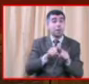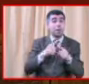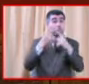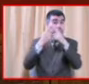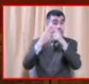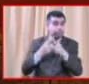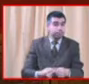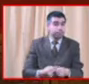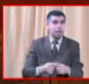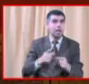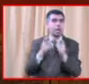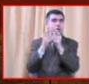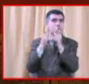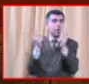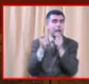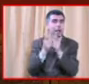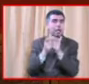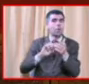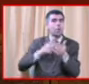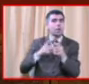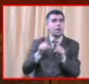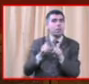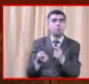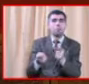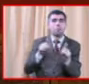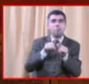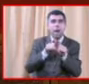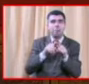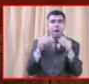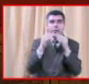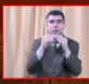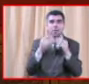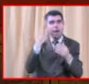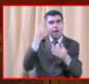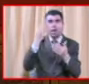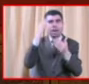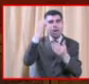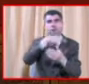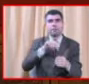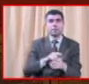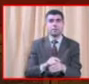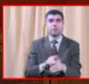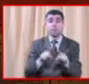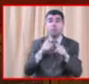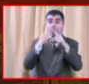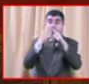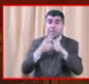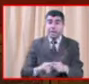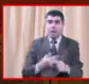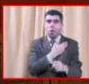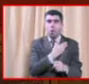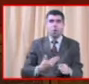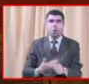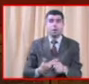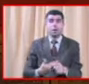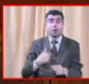على هذه على بالنسبه لهذه العمليه على على الميزانيه ديال الدوله. فلذلك هذه عمليه الان